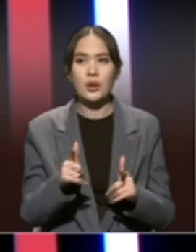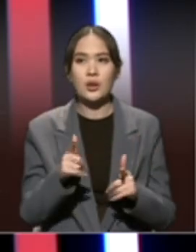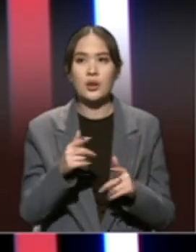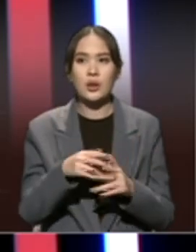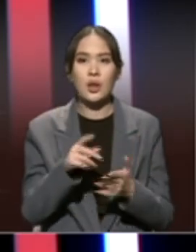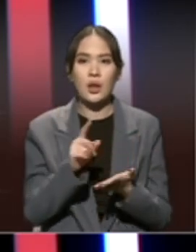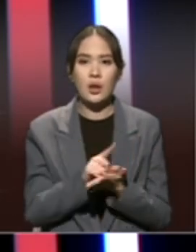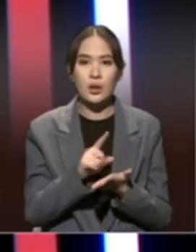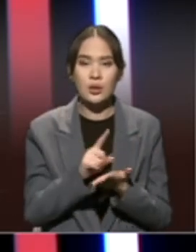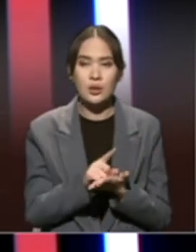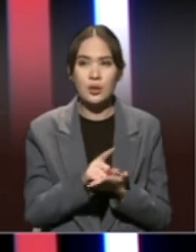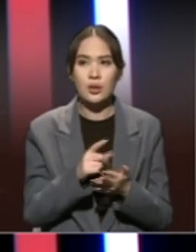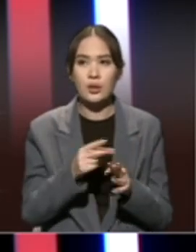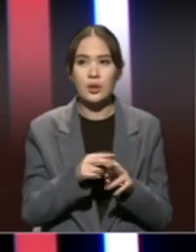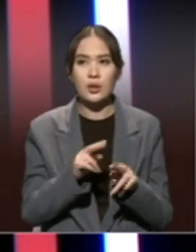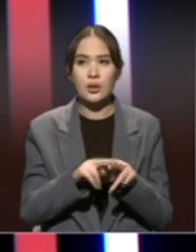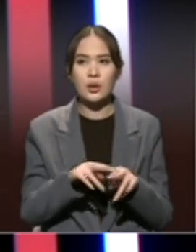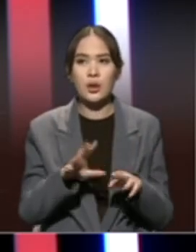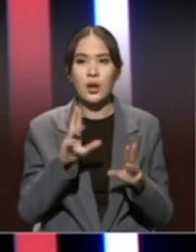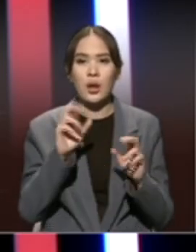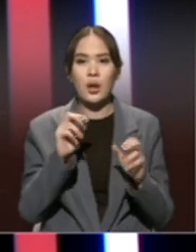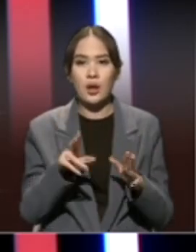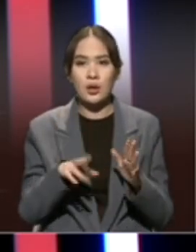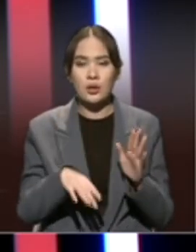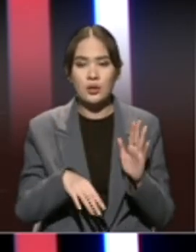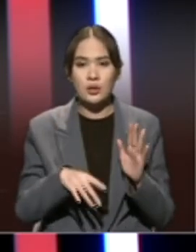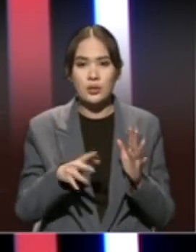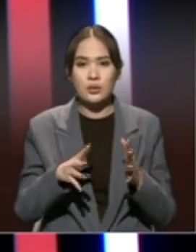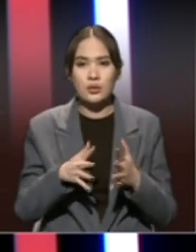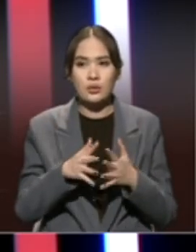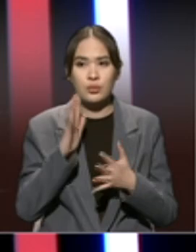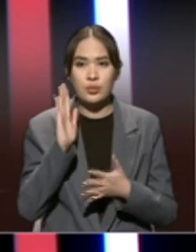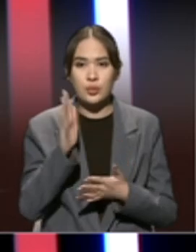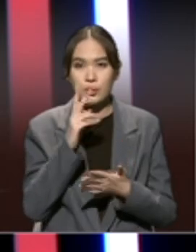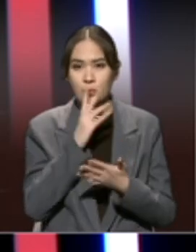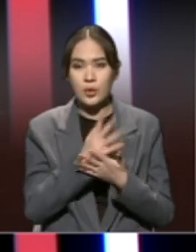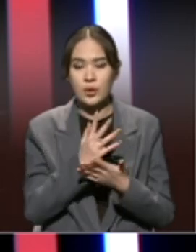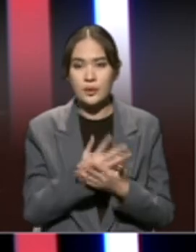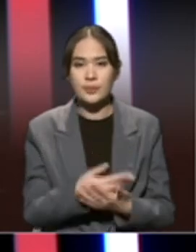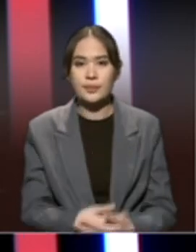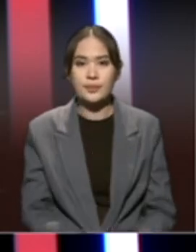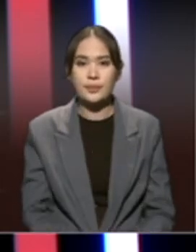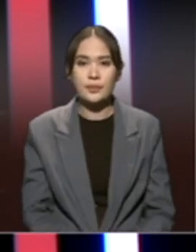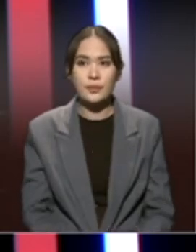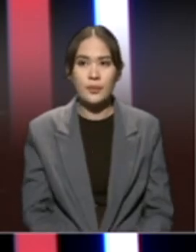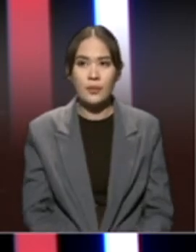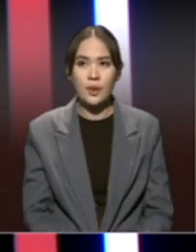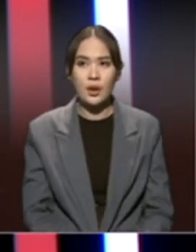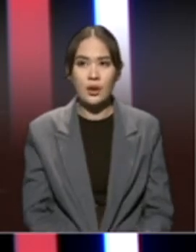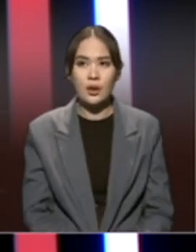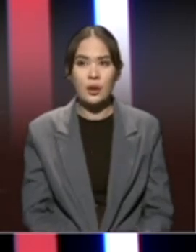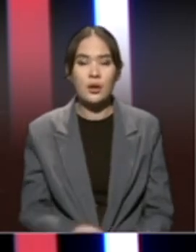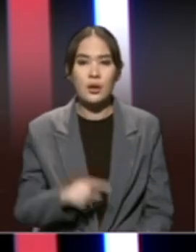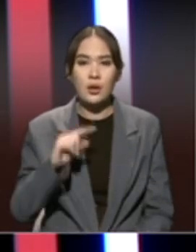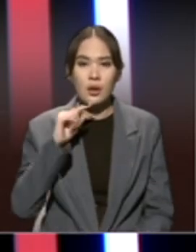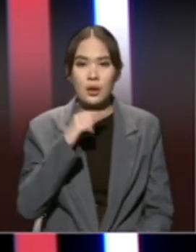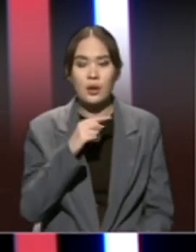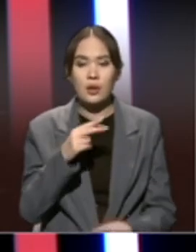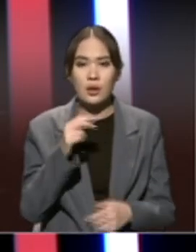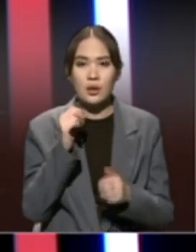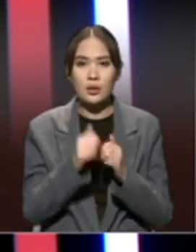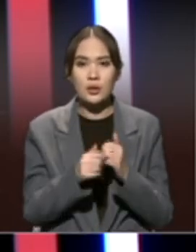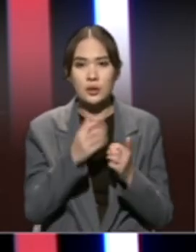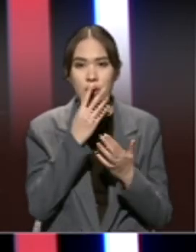төлеу, көлеңкелі нарықтан осы нарықты қалай шығарамыз? Дәулет мырза. Бұл жерде енді экономикадан әр